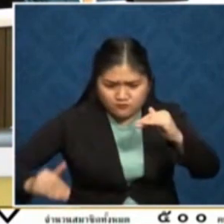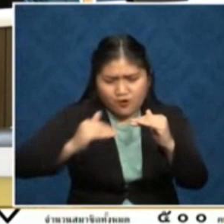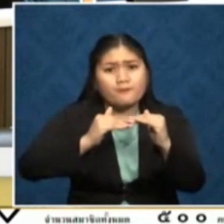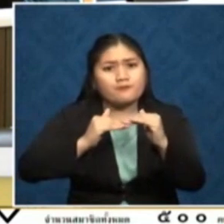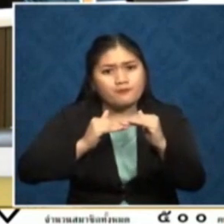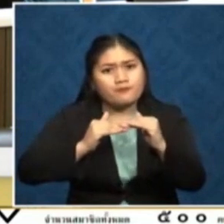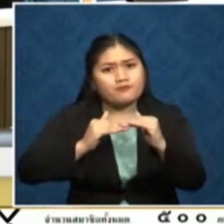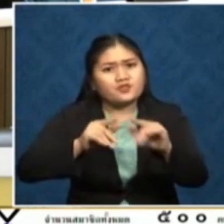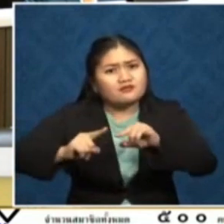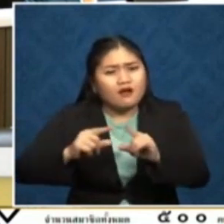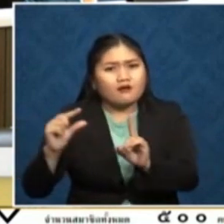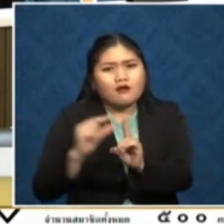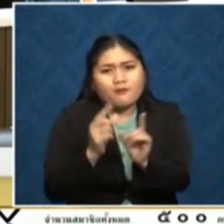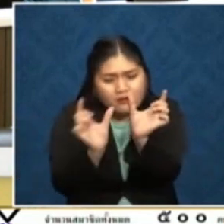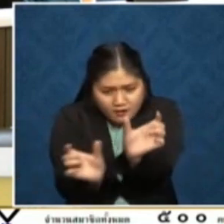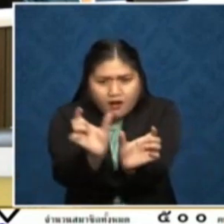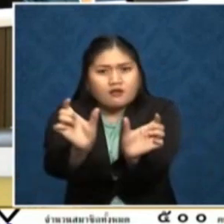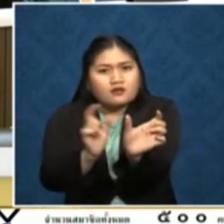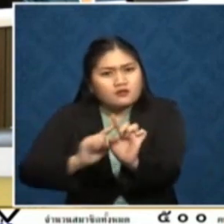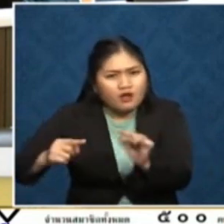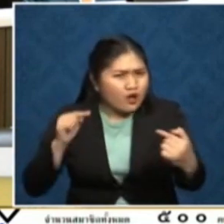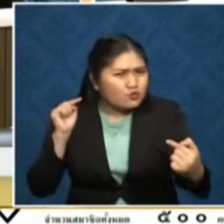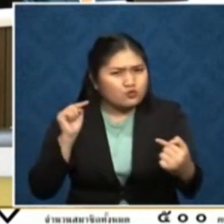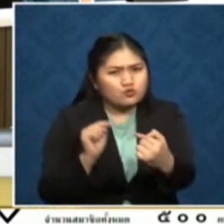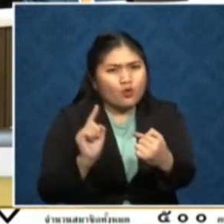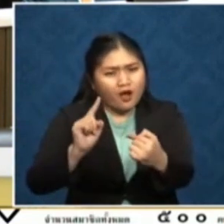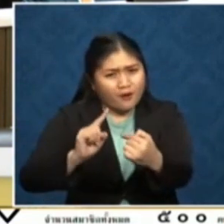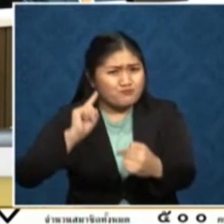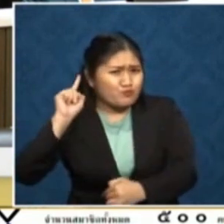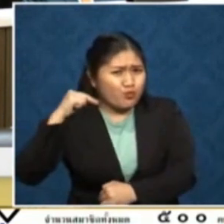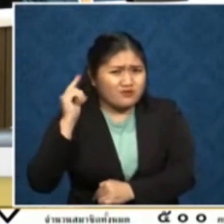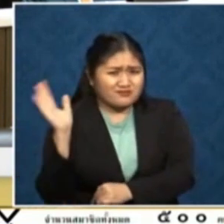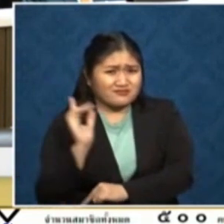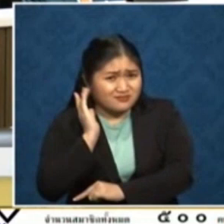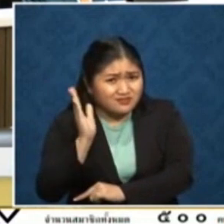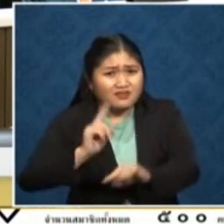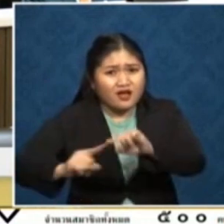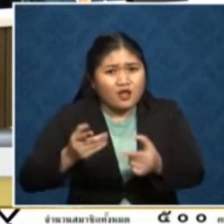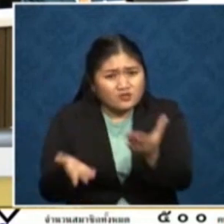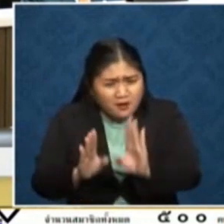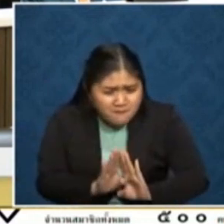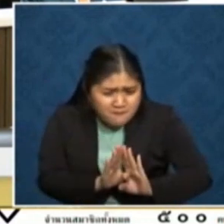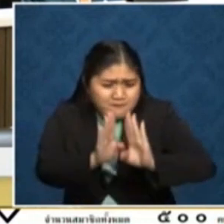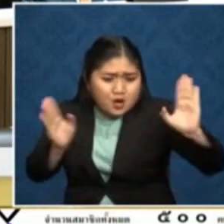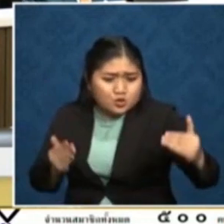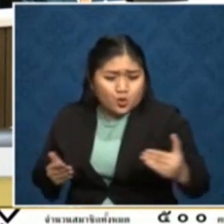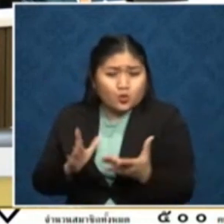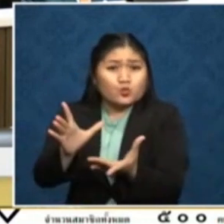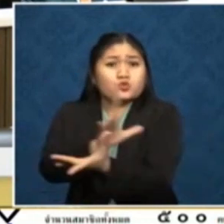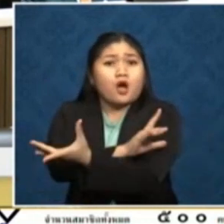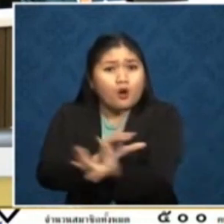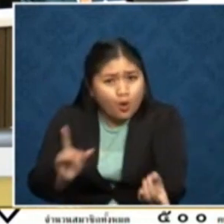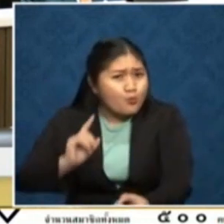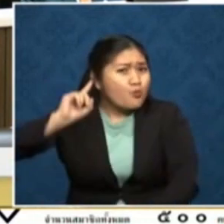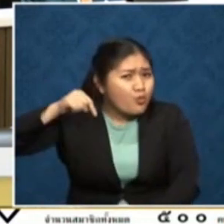เราควรทำคือช่วยกันขจัดความเกลียดกลัวที่ฝังรากลึกอยู่ในสังคมยอมรับตัวตนของทุกคนอย่างเท่าเทียมซึ่งการเปลี่ยน